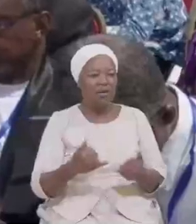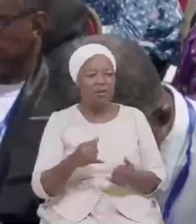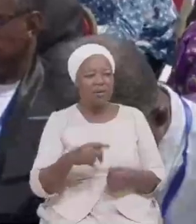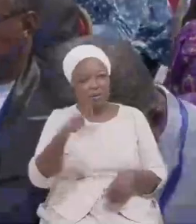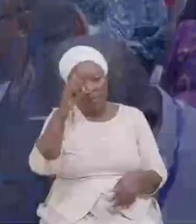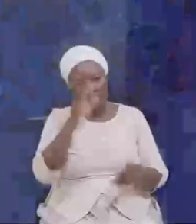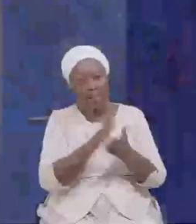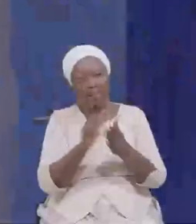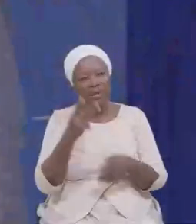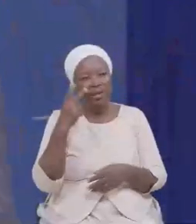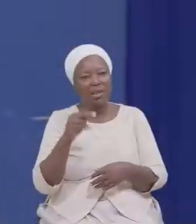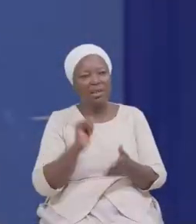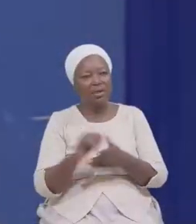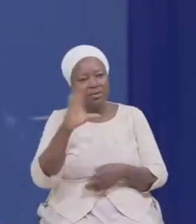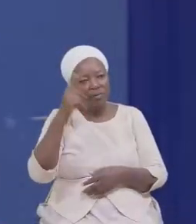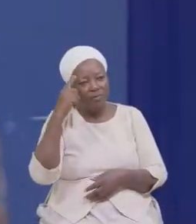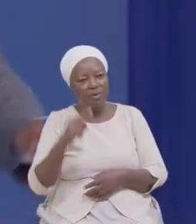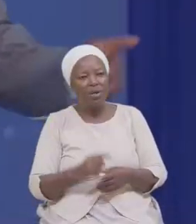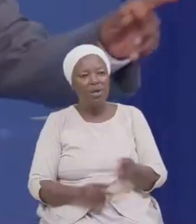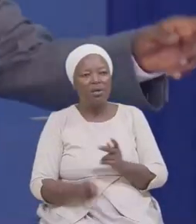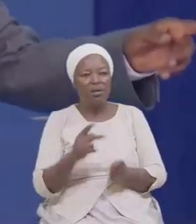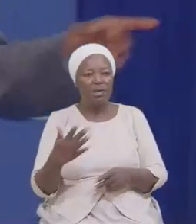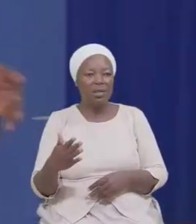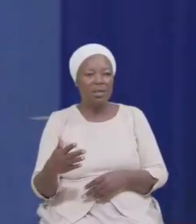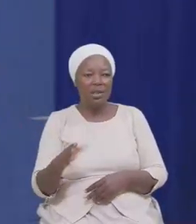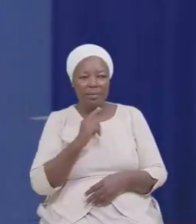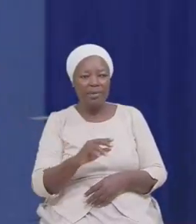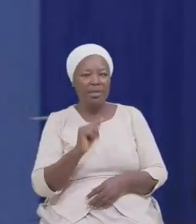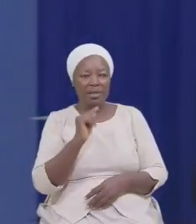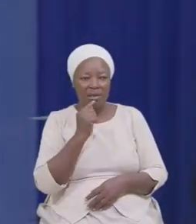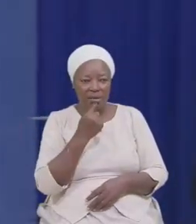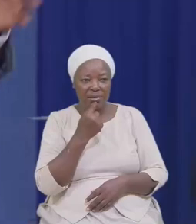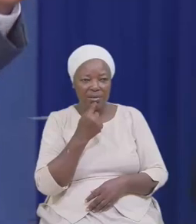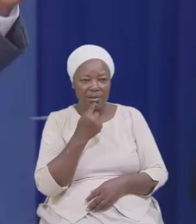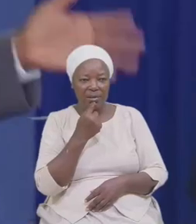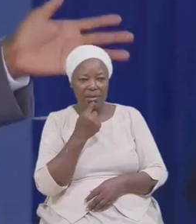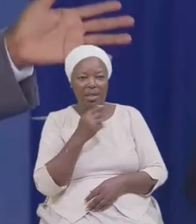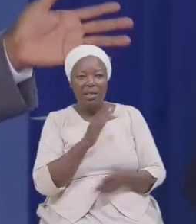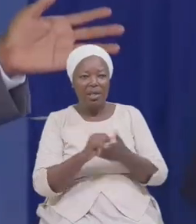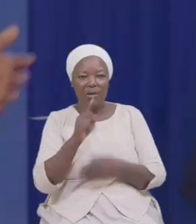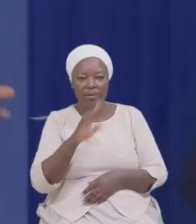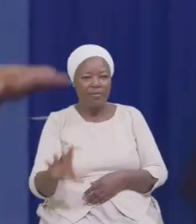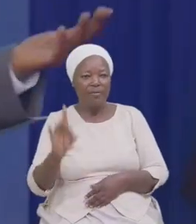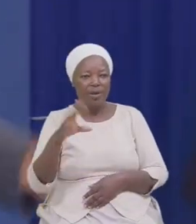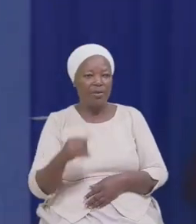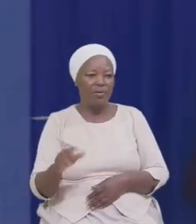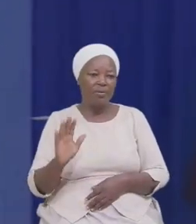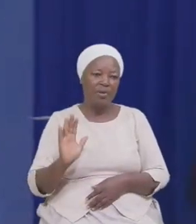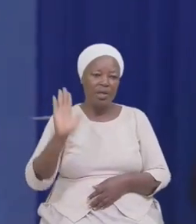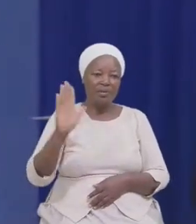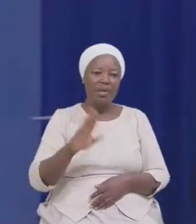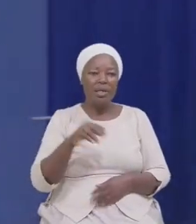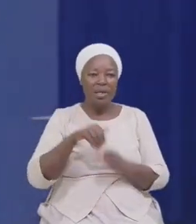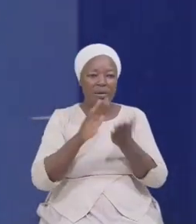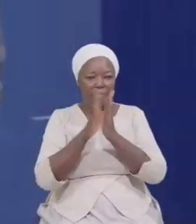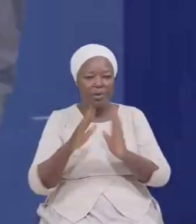appliquez-vous à être trouvés par lui, sans tache et irrépréhensible dans la